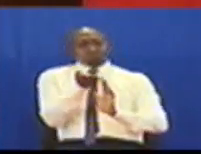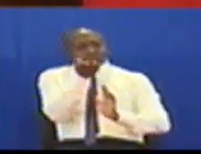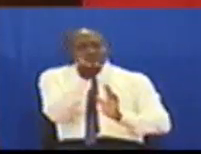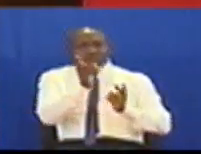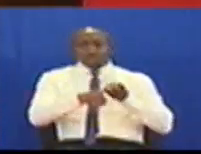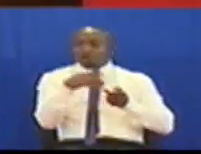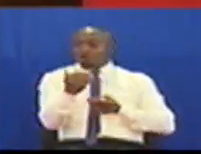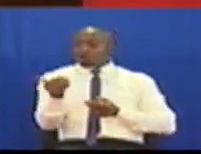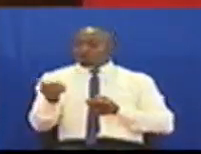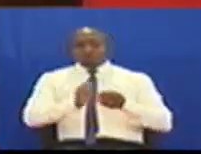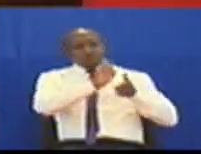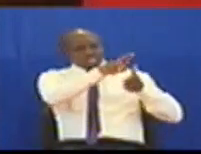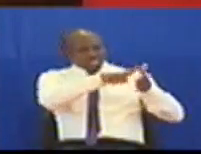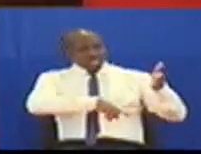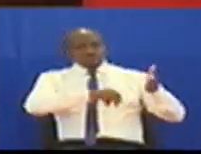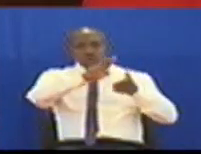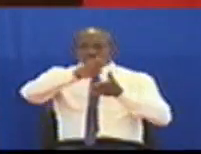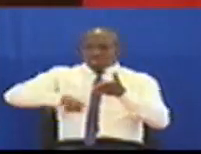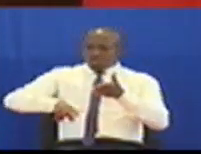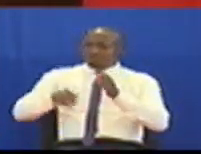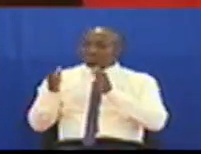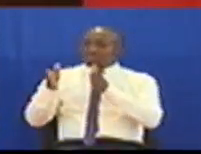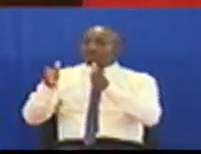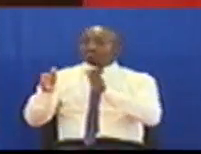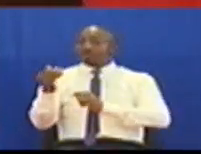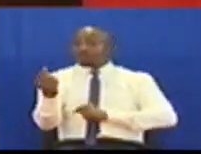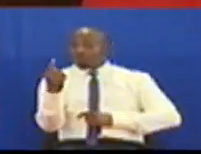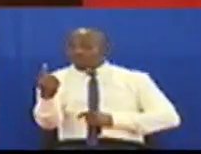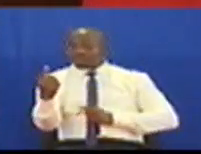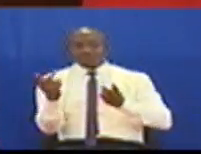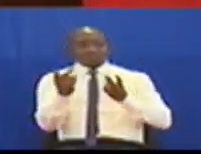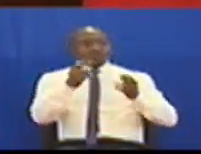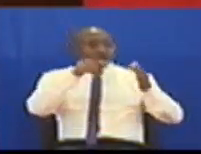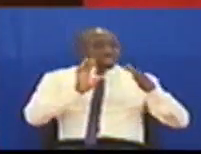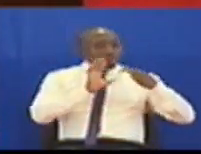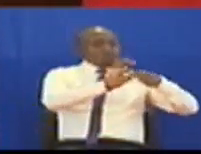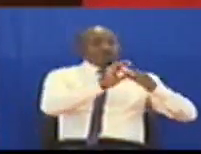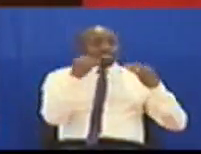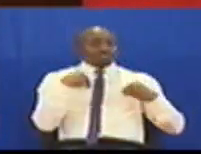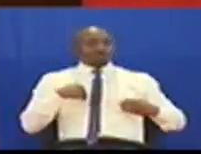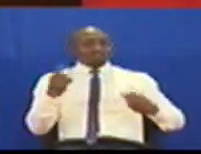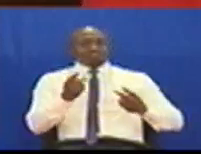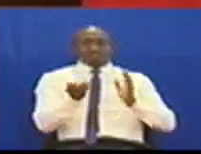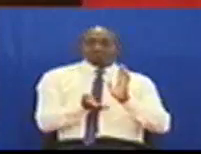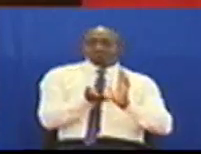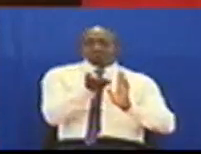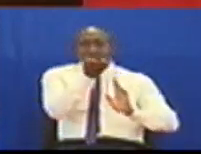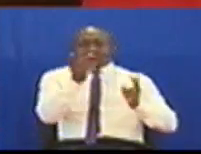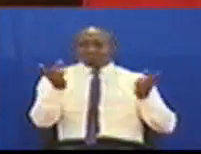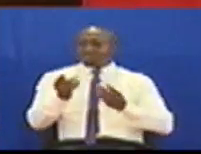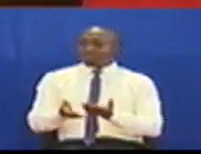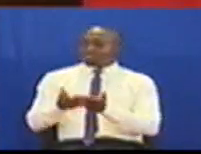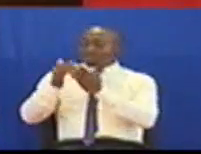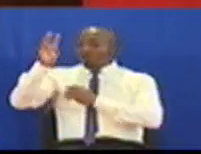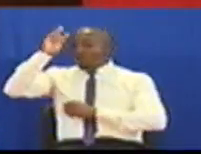Imeongeza watoto wanaoandikishwa darasa la kwanza na hata wanaokwenda sekondari, na pia imesaidia sana